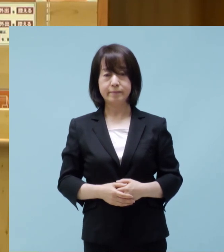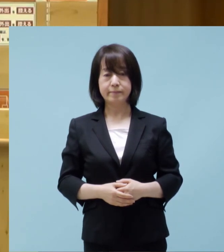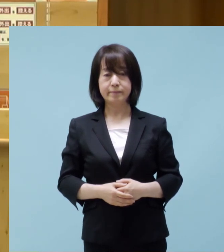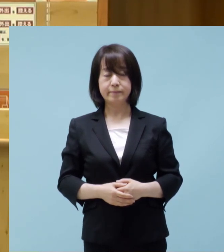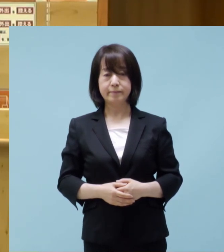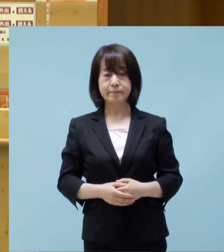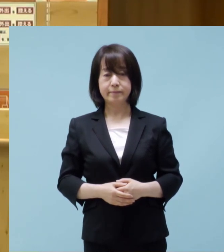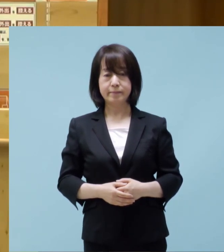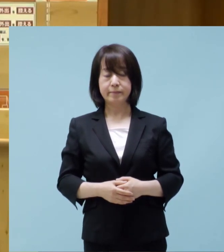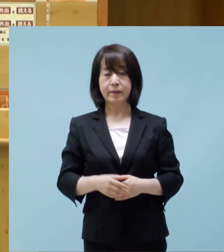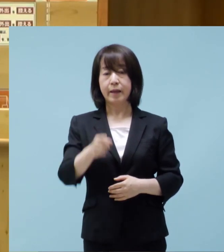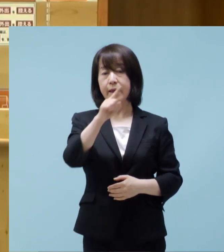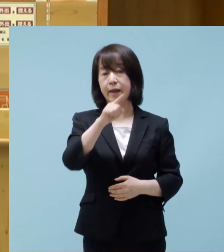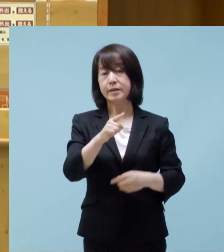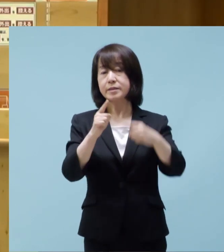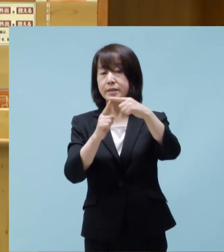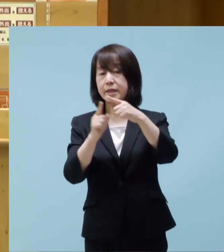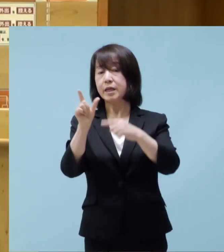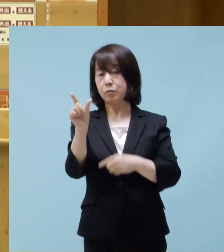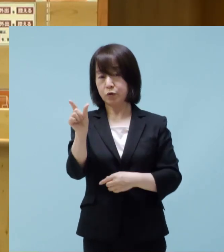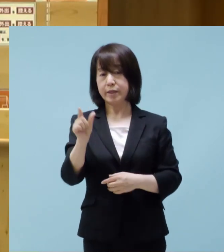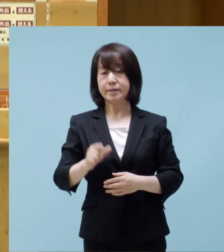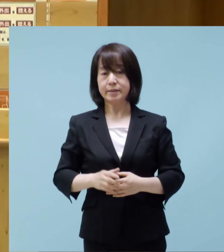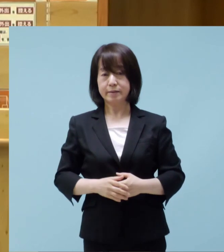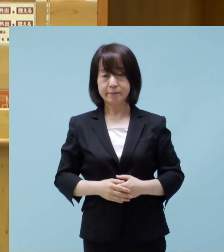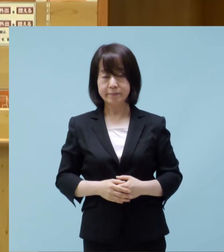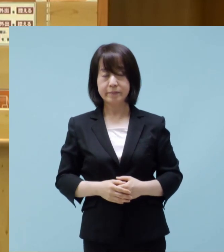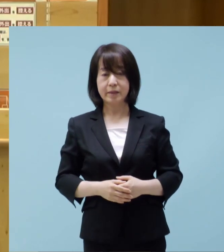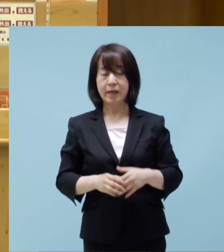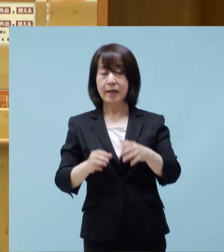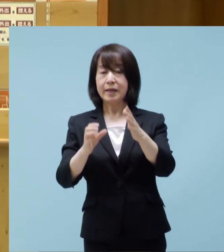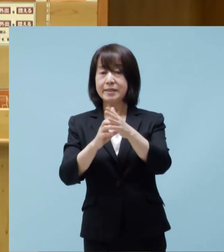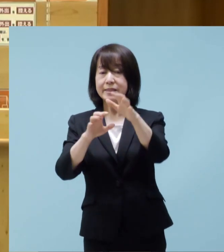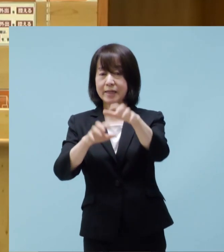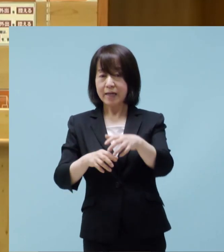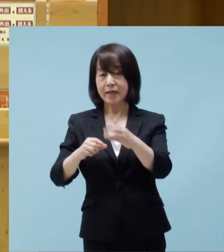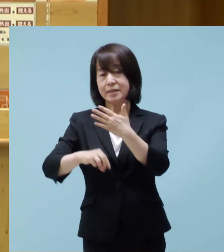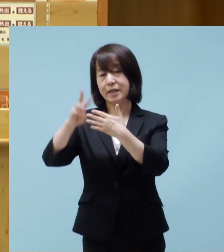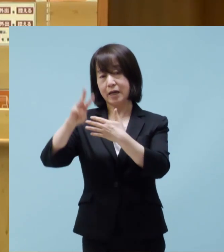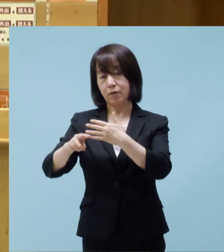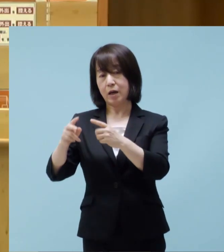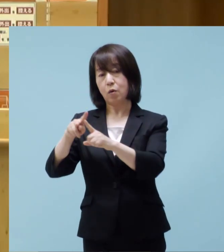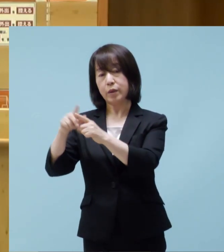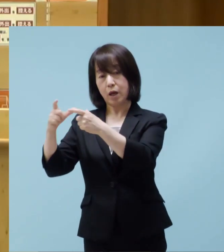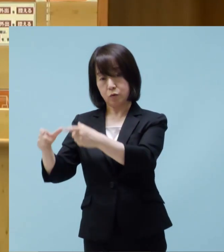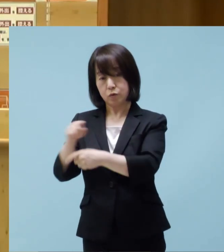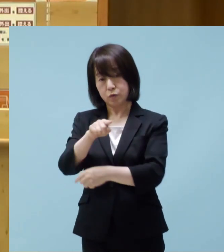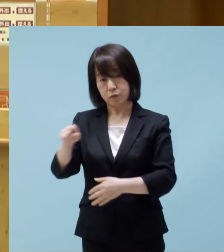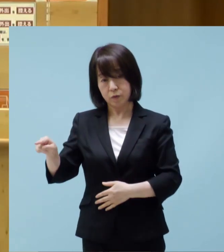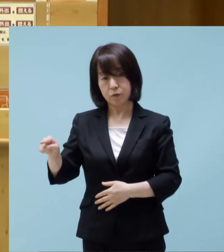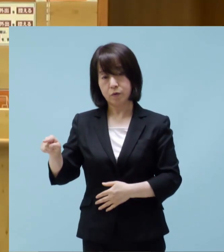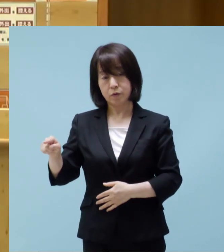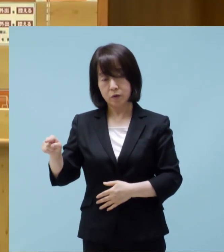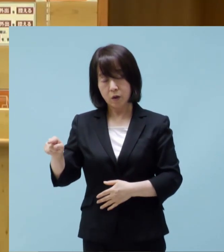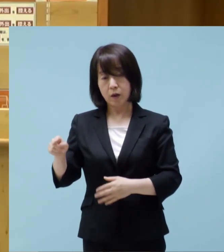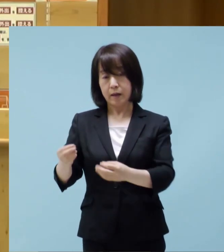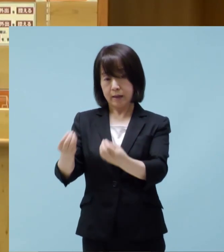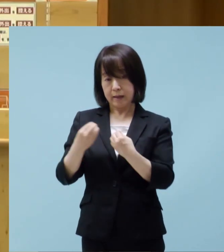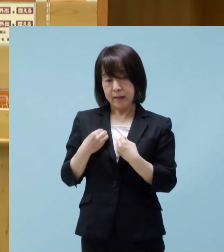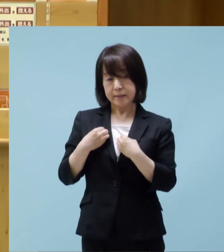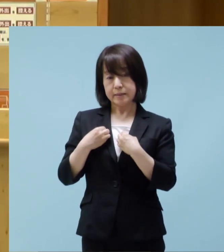STV 中内です。石狩と旭川と小樽について伺いたいんですが、まあ、感染状況とかなり改善してきて